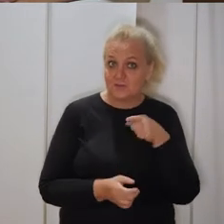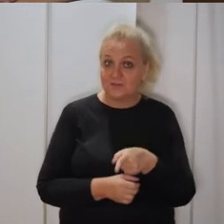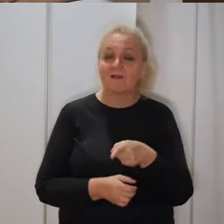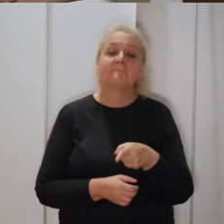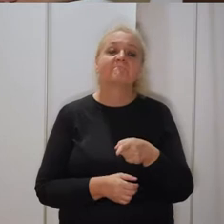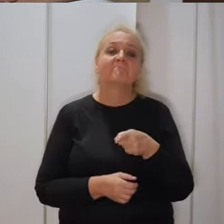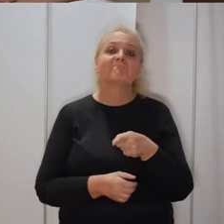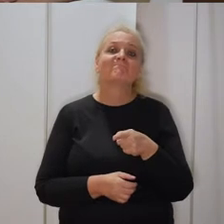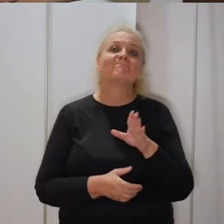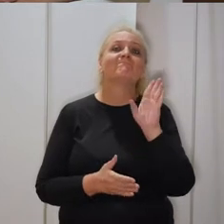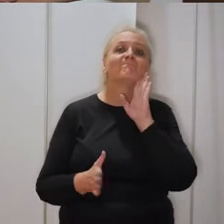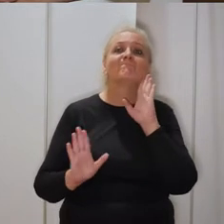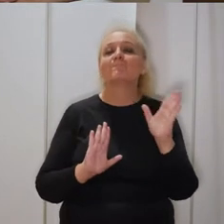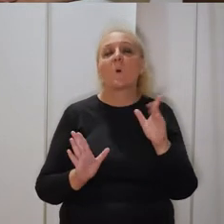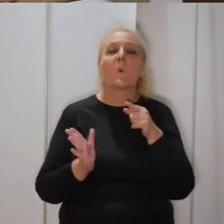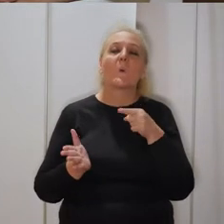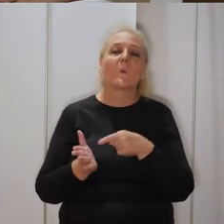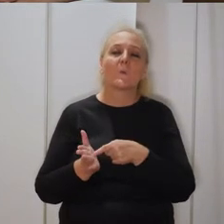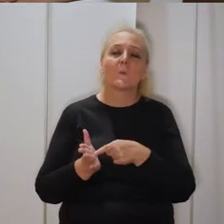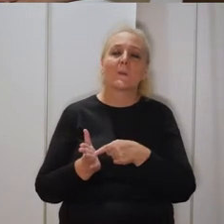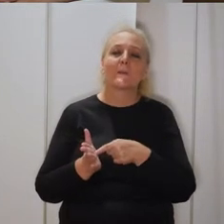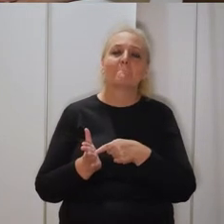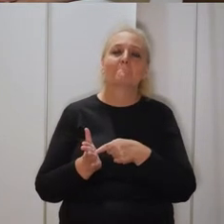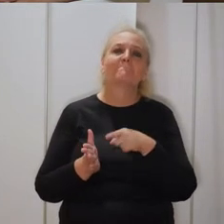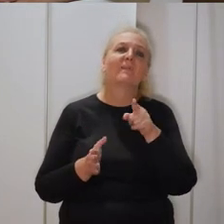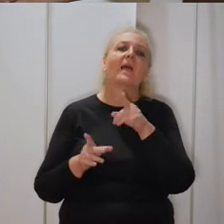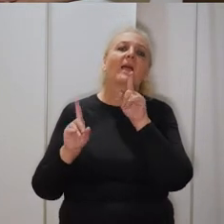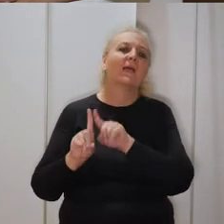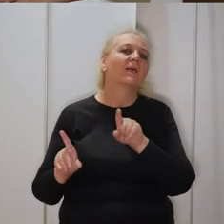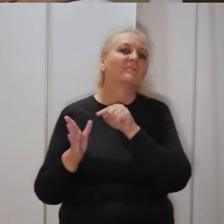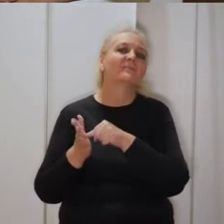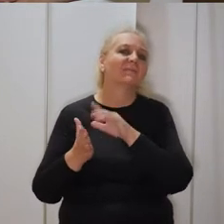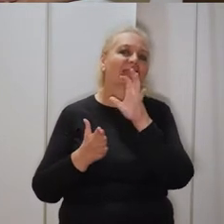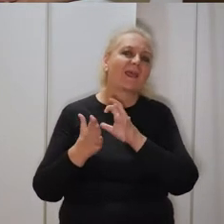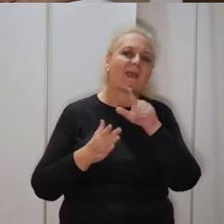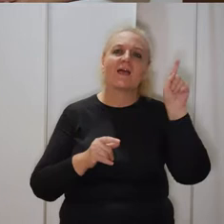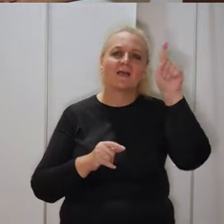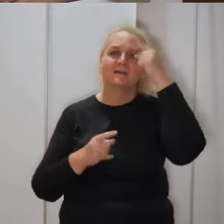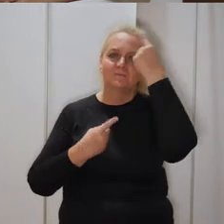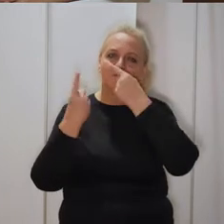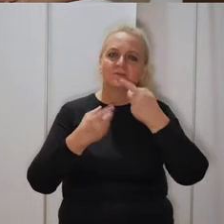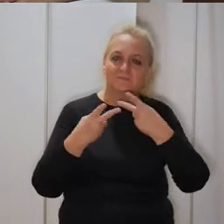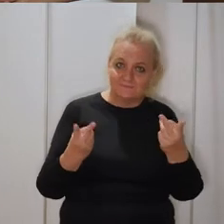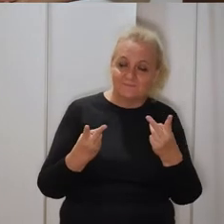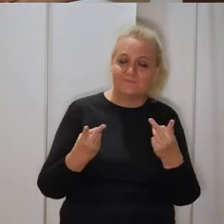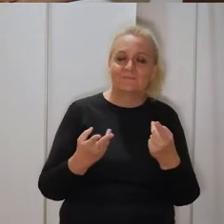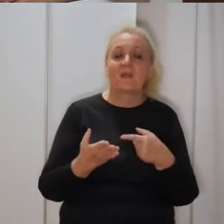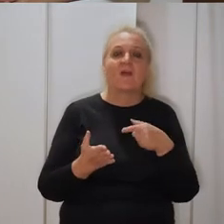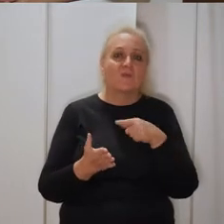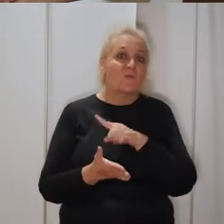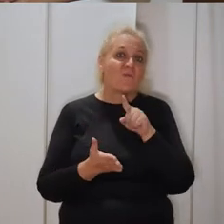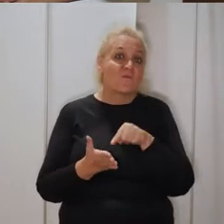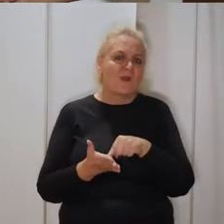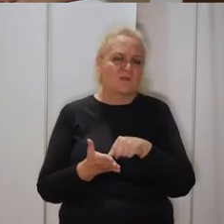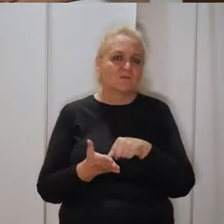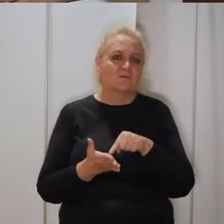są skonfrontowane z dość taką enigmatyczną treścią, publikacją, bo to właśnie nie